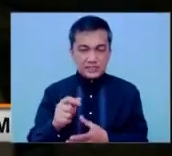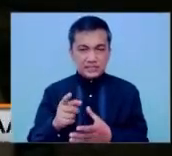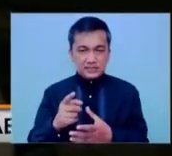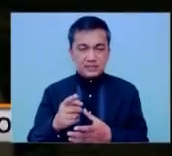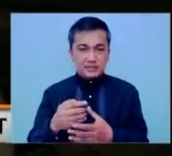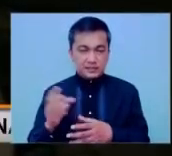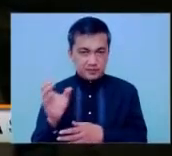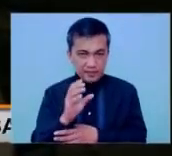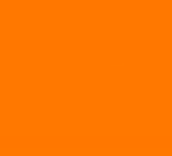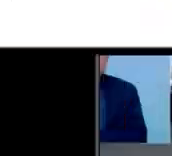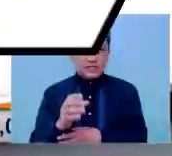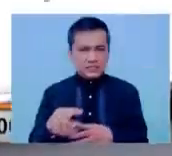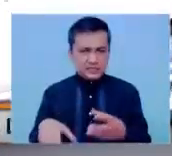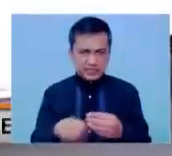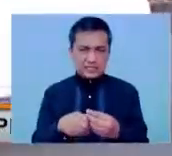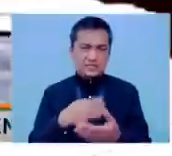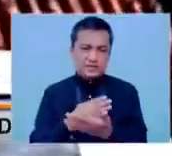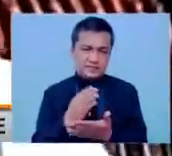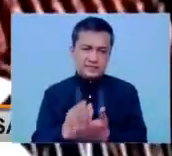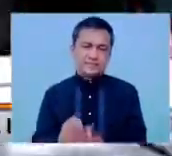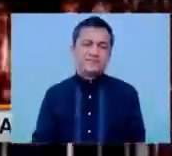rito.